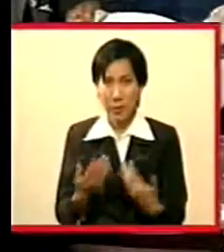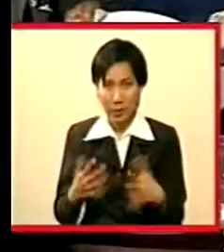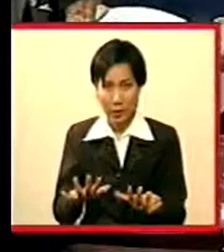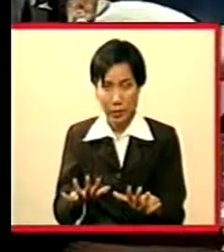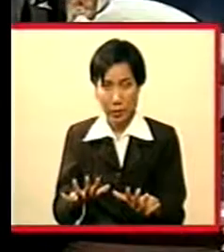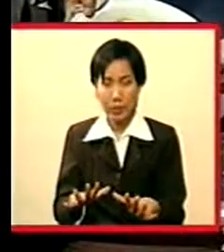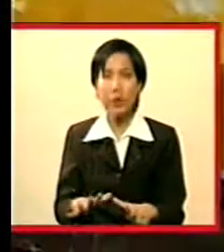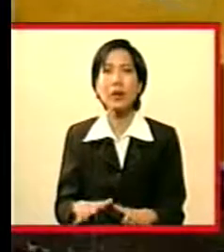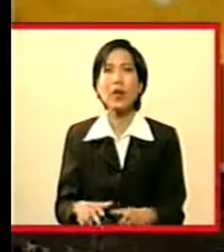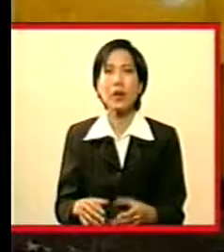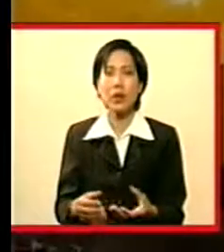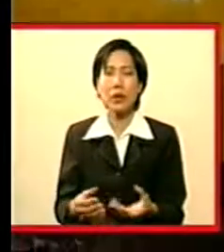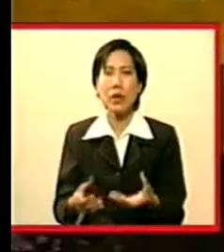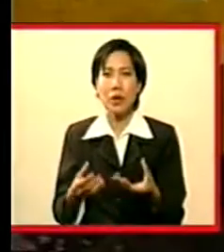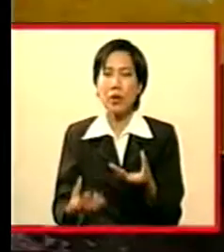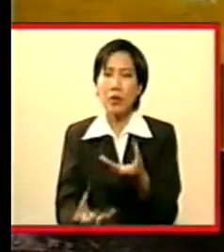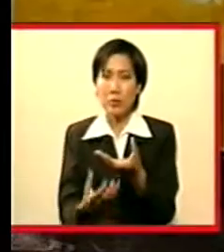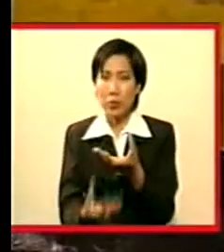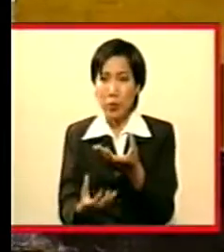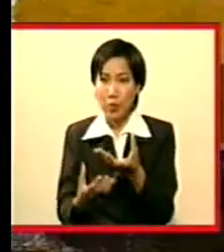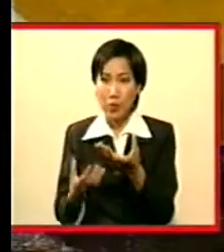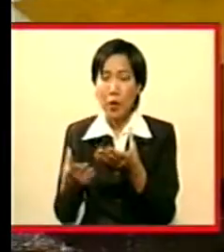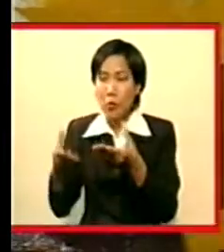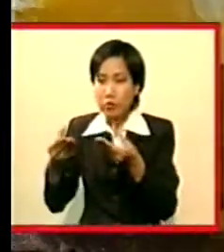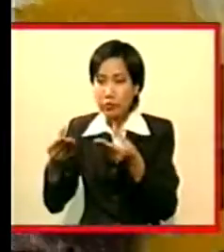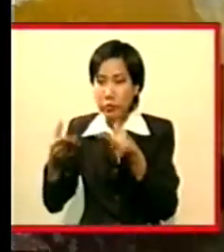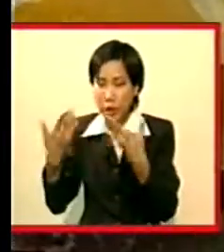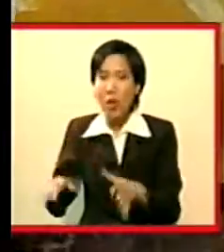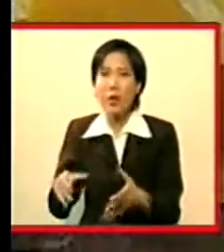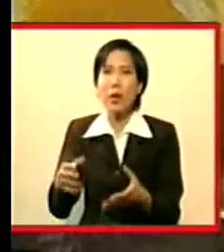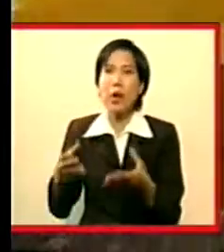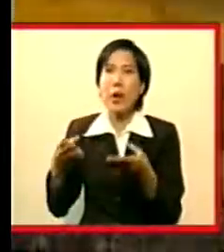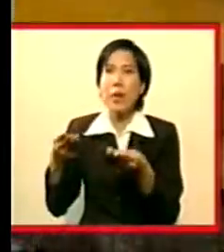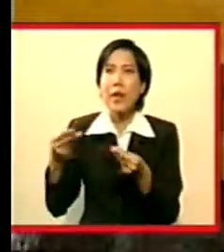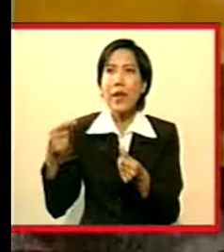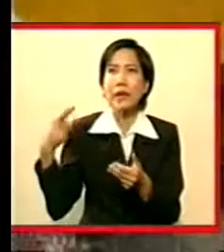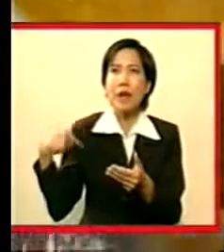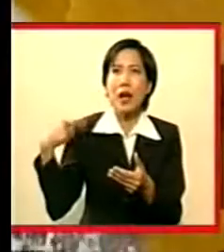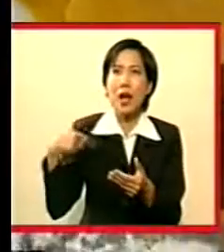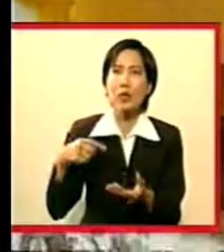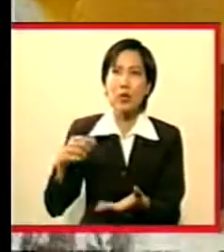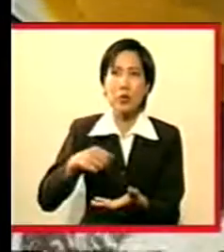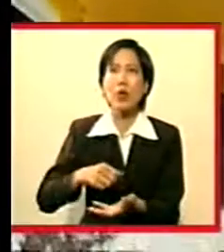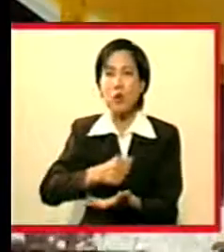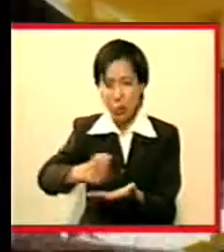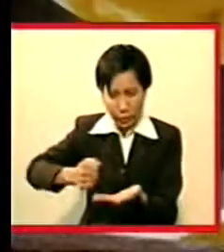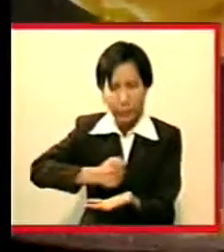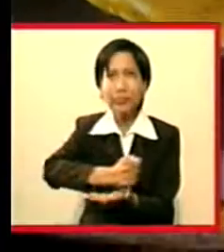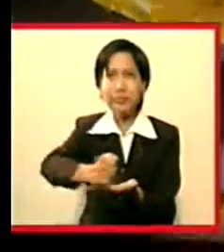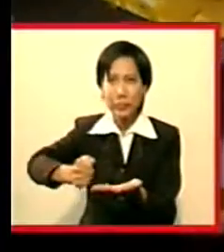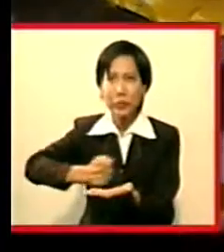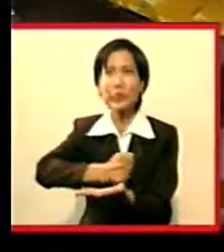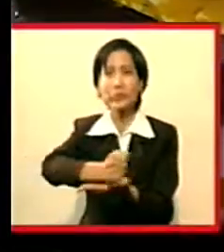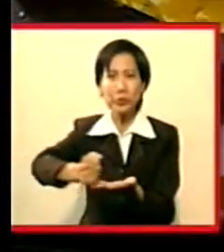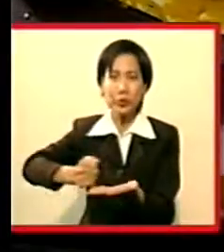จากนั้นก็นำฟักทองที่ต้มสุกแล้วเนี่ยเทลงไปในแป้งที่ผสมขณะน้ำต้มฟักทองยังร้อนอยู่แล้วก็คนให้เ